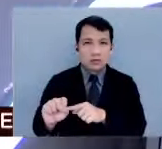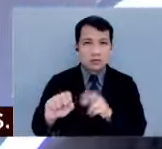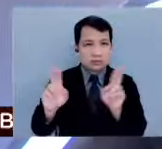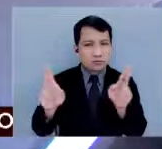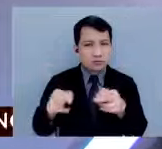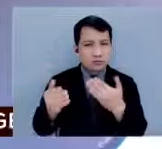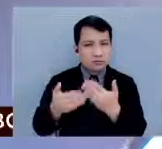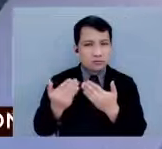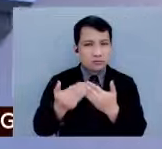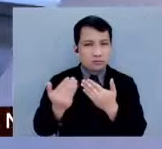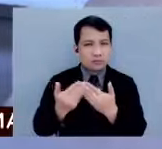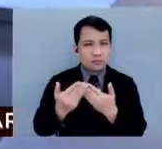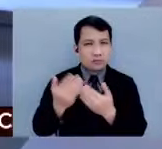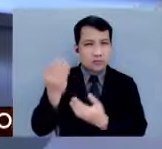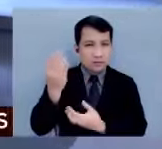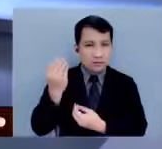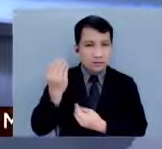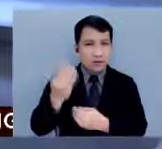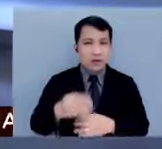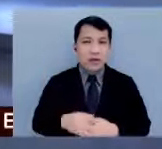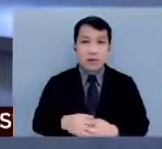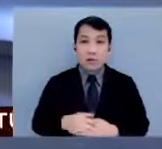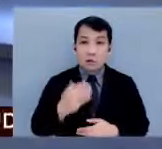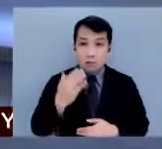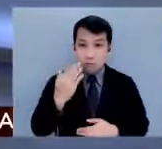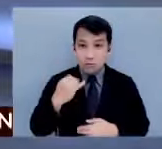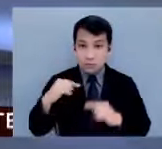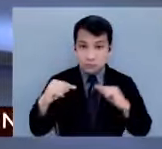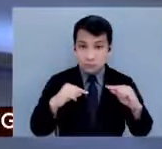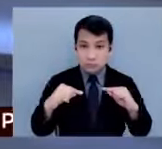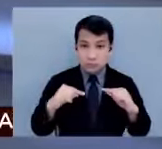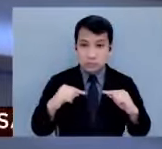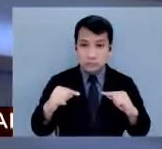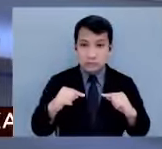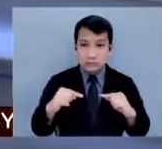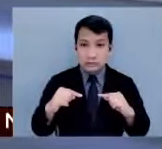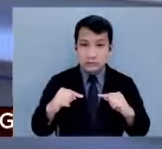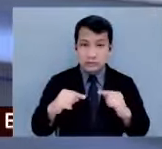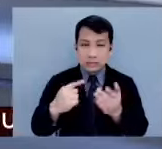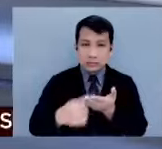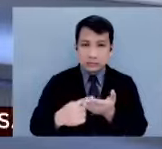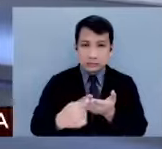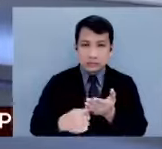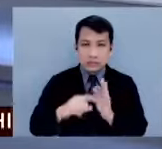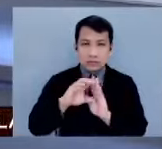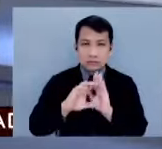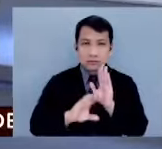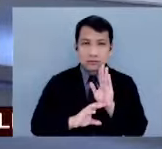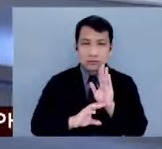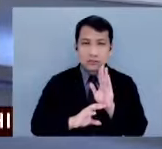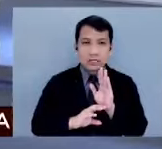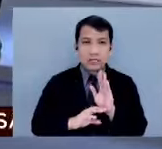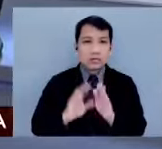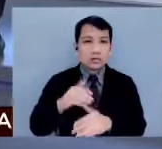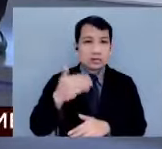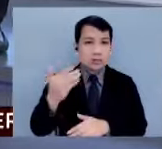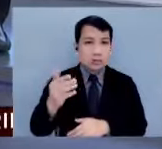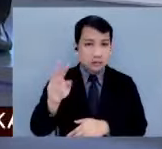simpleng update. Sa kabila po ng bangayan at ang urong sulong na usapin ng Chacha sa darating na Miyerkules,